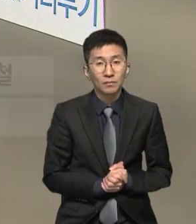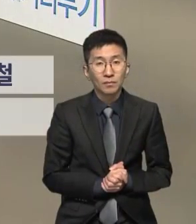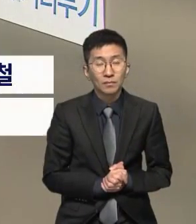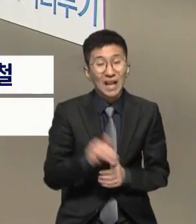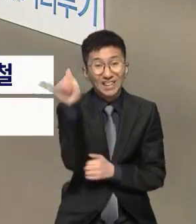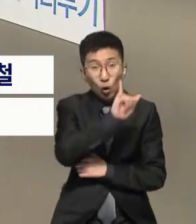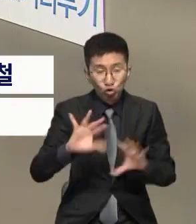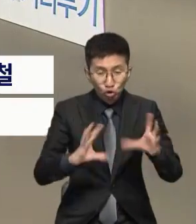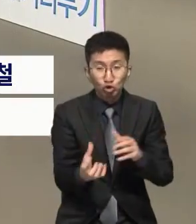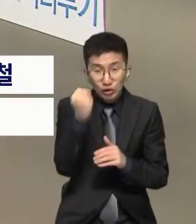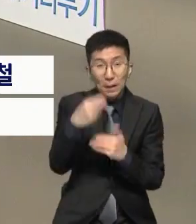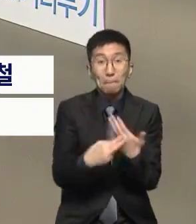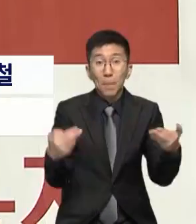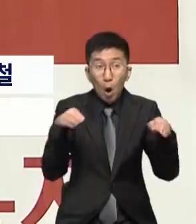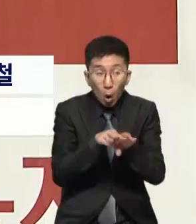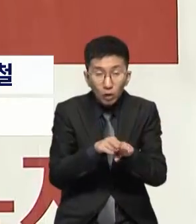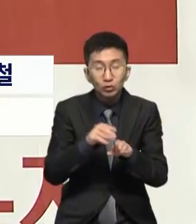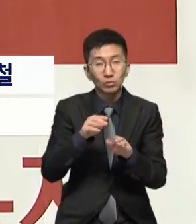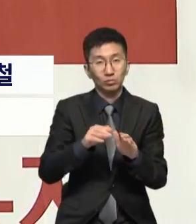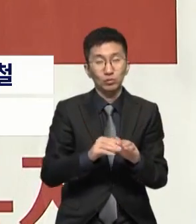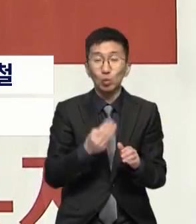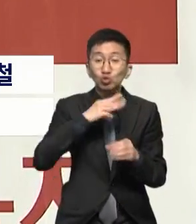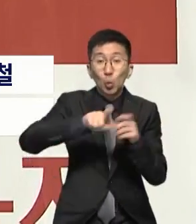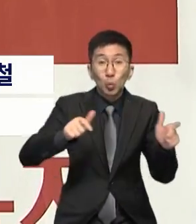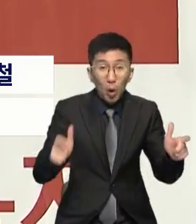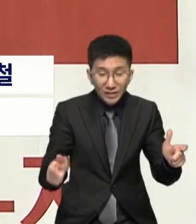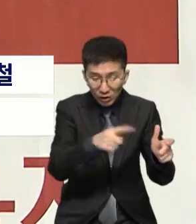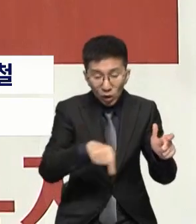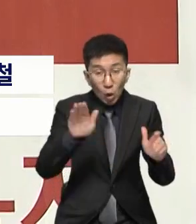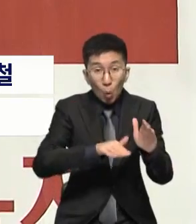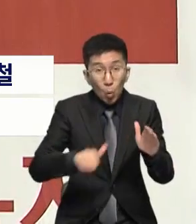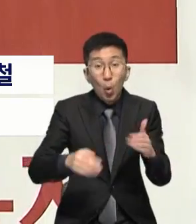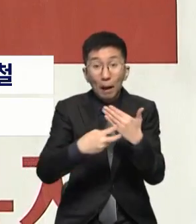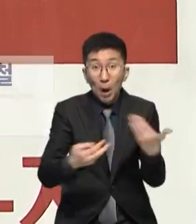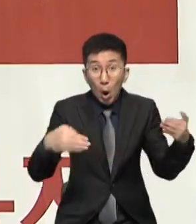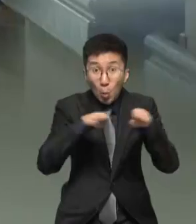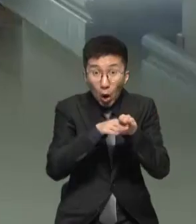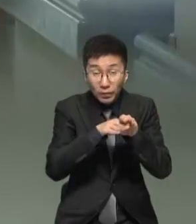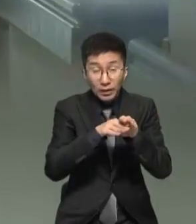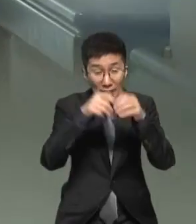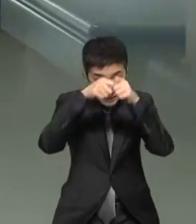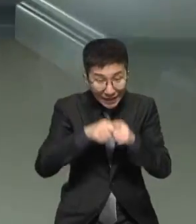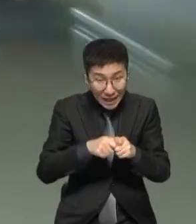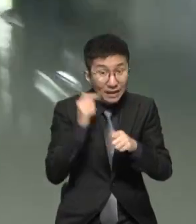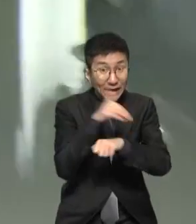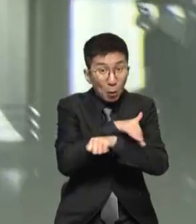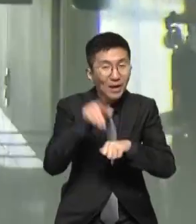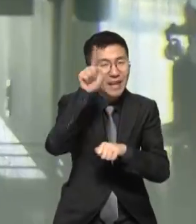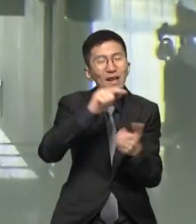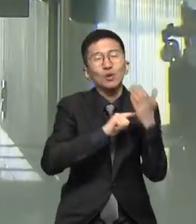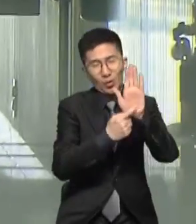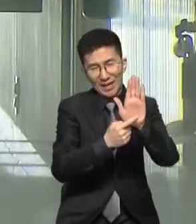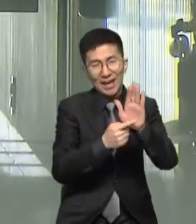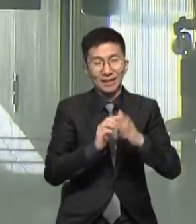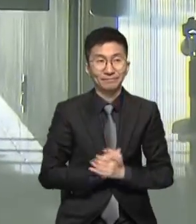전국 국립대병원과 수도권 공공병원의 대응 내용을 담은 세부 계획을 내일 공개할 예정입니다.